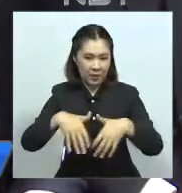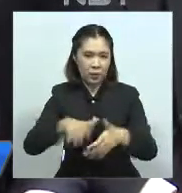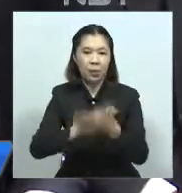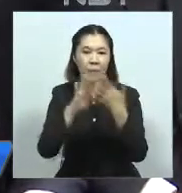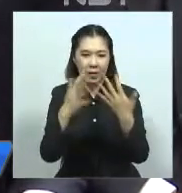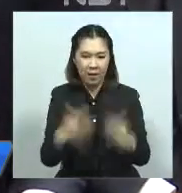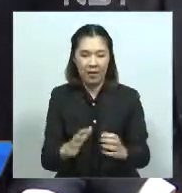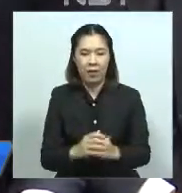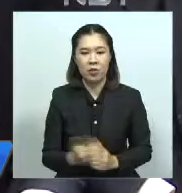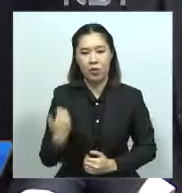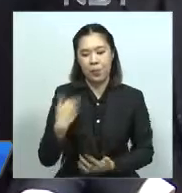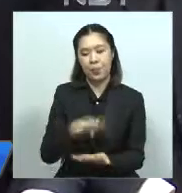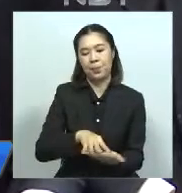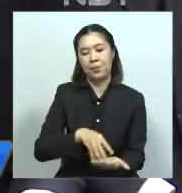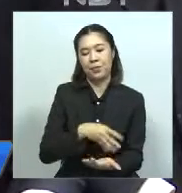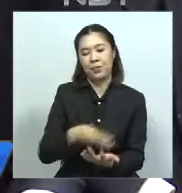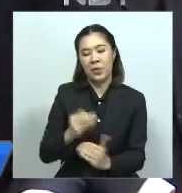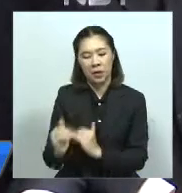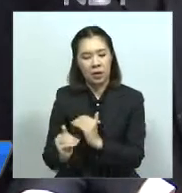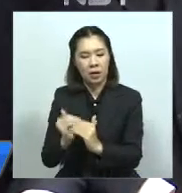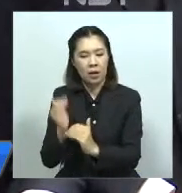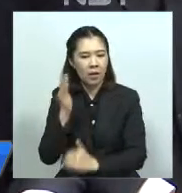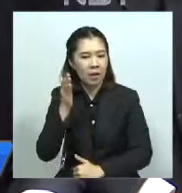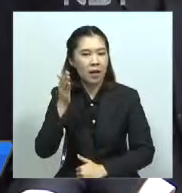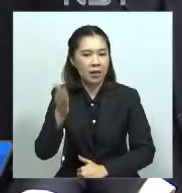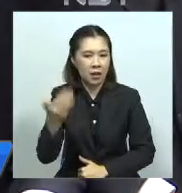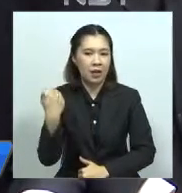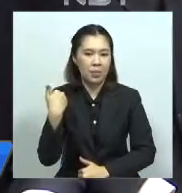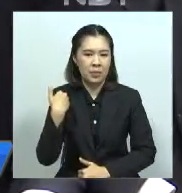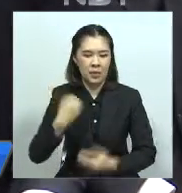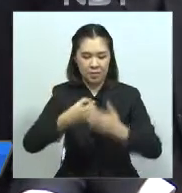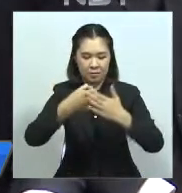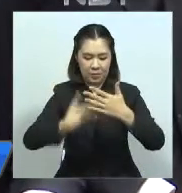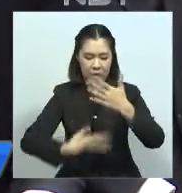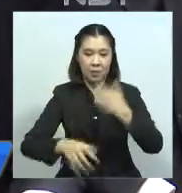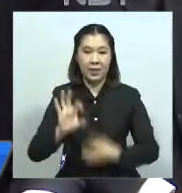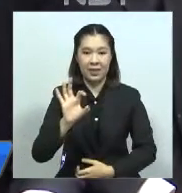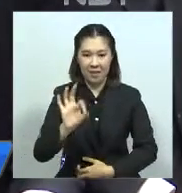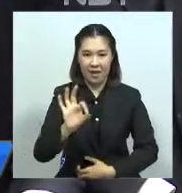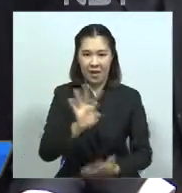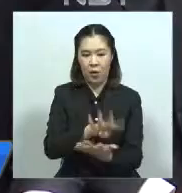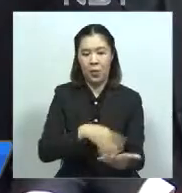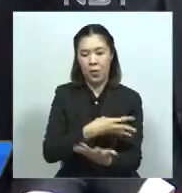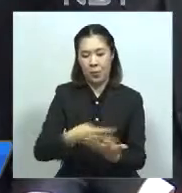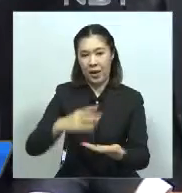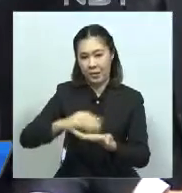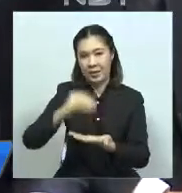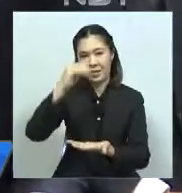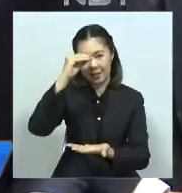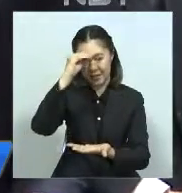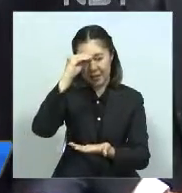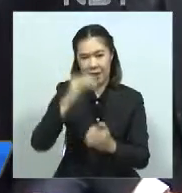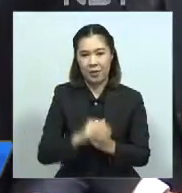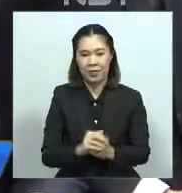ายที่เรียกว่าก้าวหน้าก้าวไกลไทยไร้ปัญหาก็มีอยู่9ประการนะครับก็เป็นนโยบายทางด้านการศึกษานโย